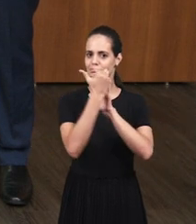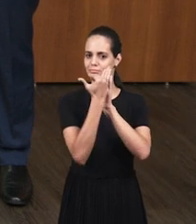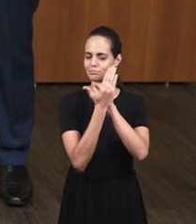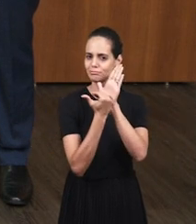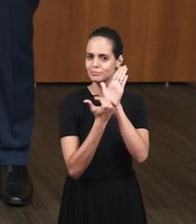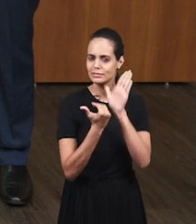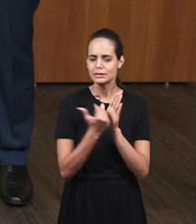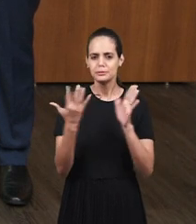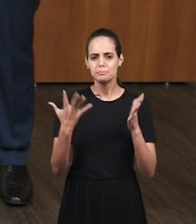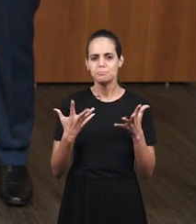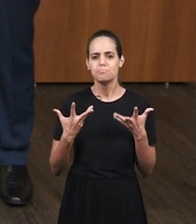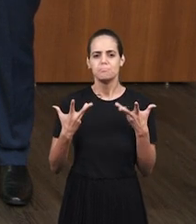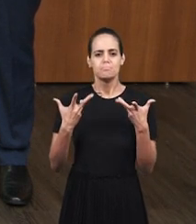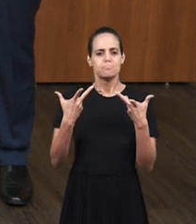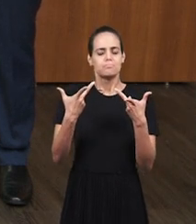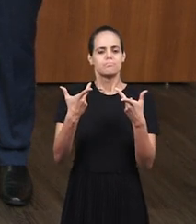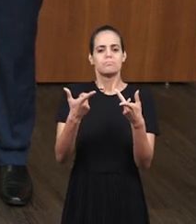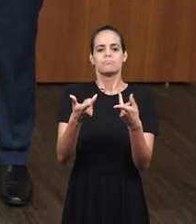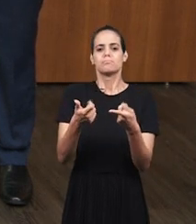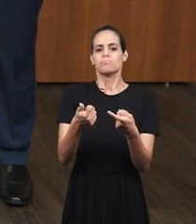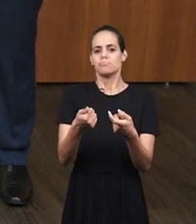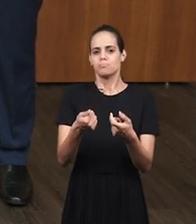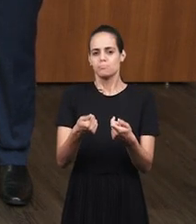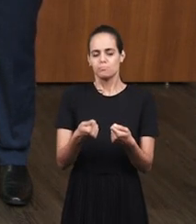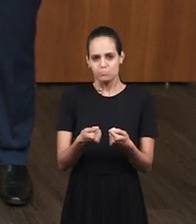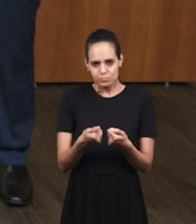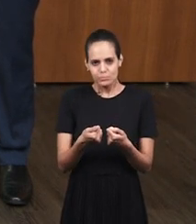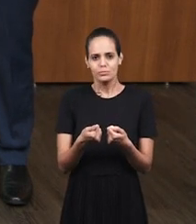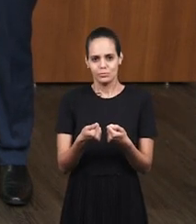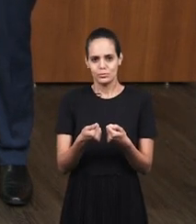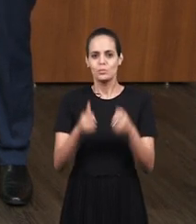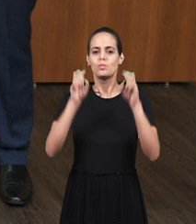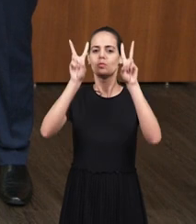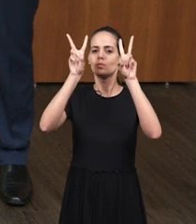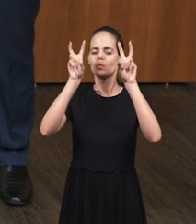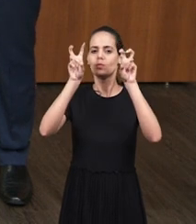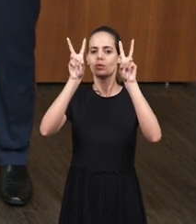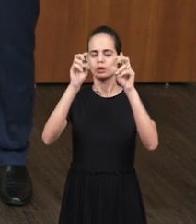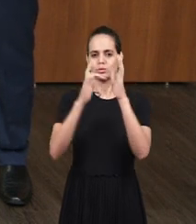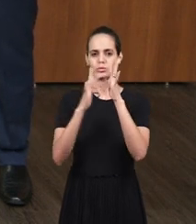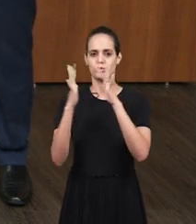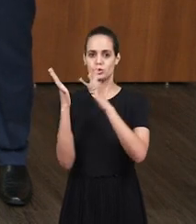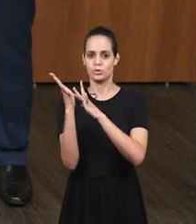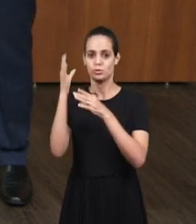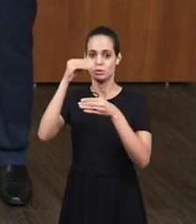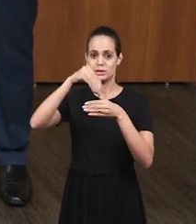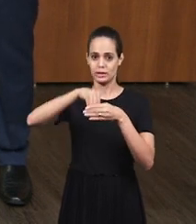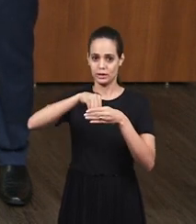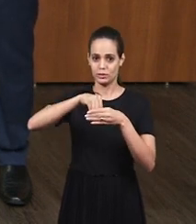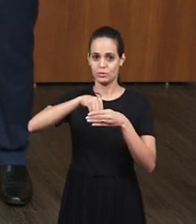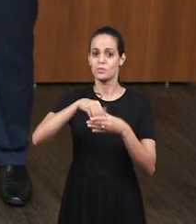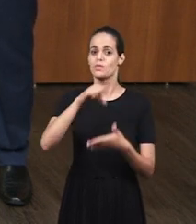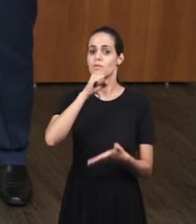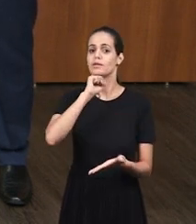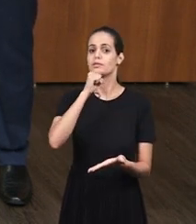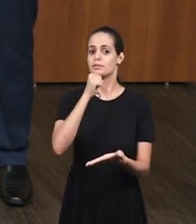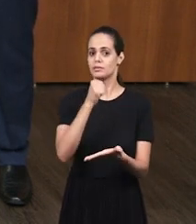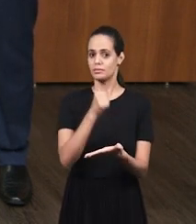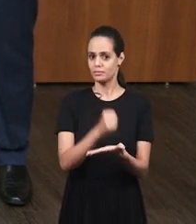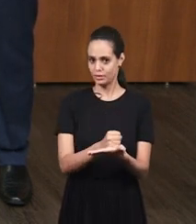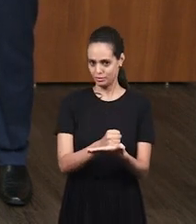Et nous l'invitons déjà pour revenir au prochain programme, donner la richesse